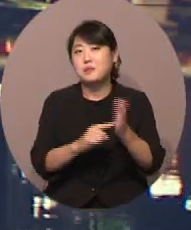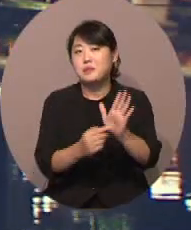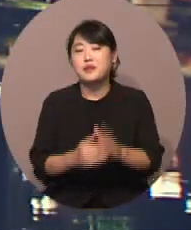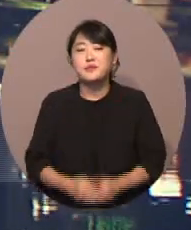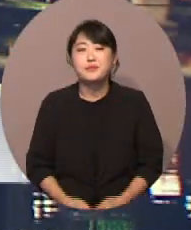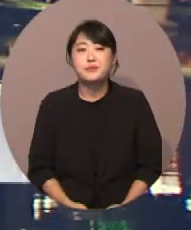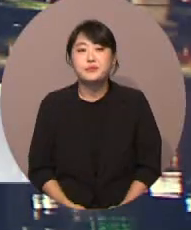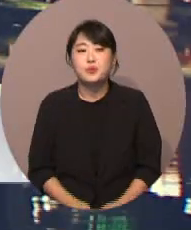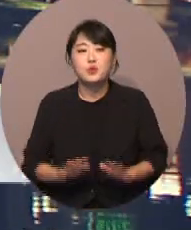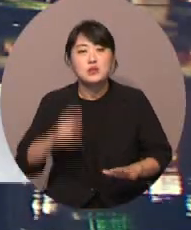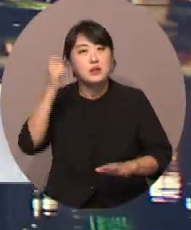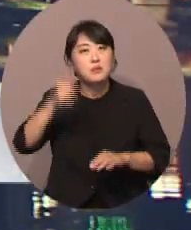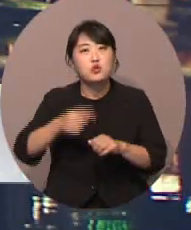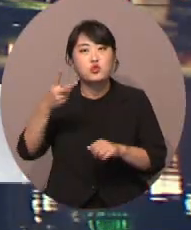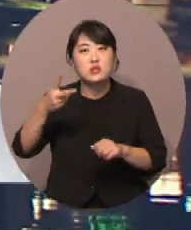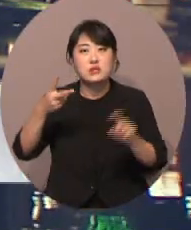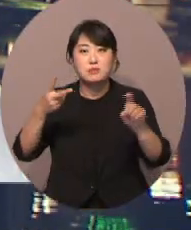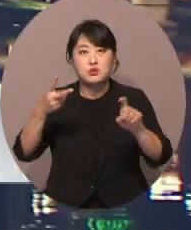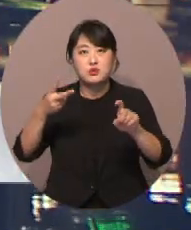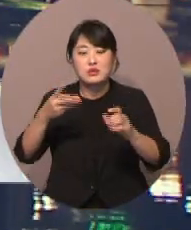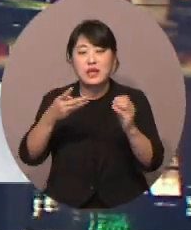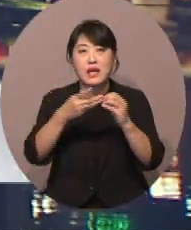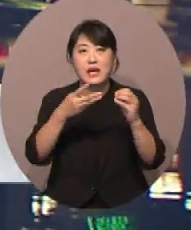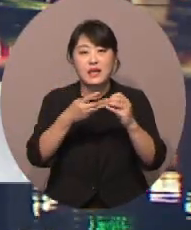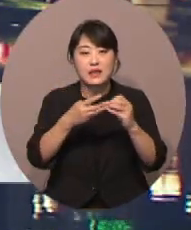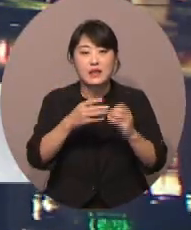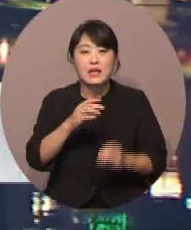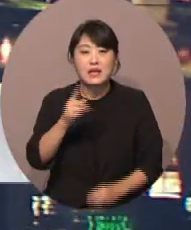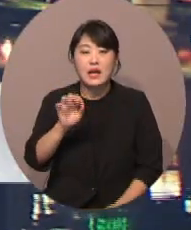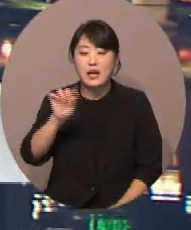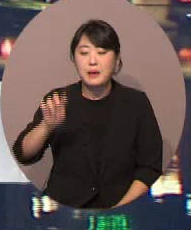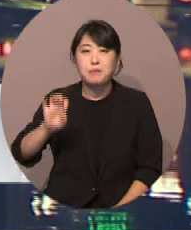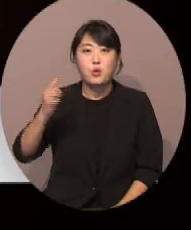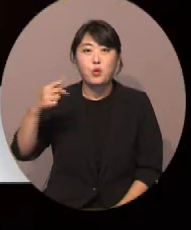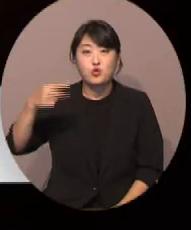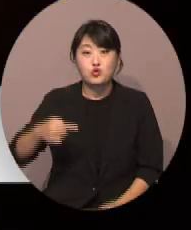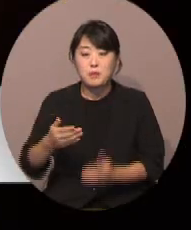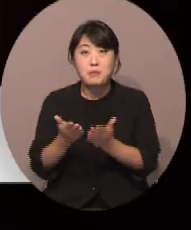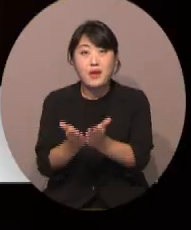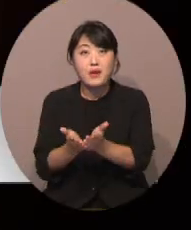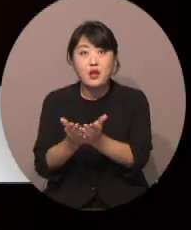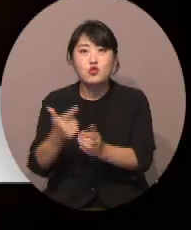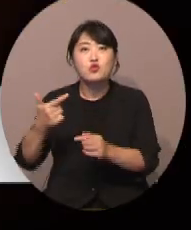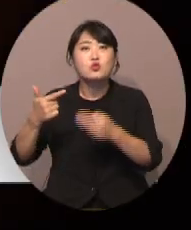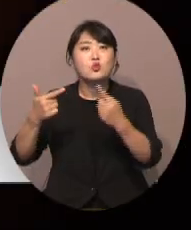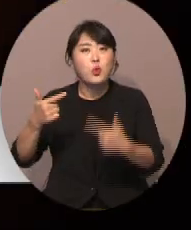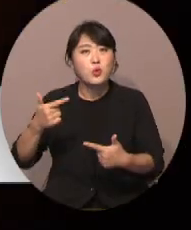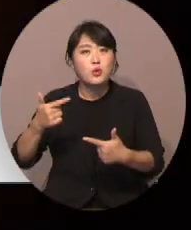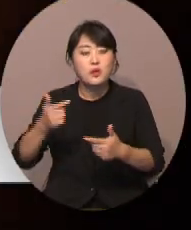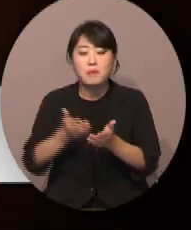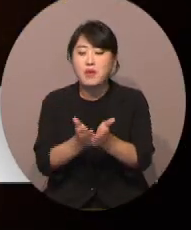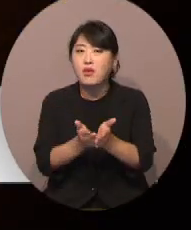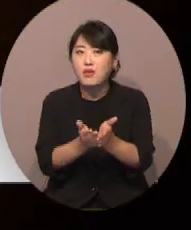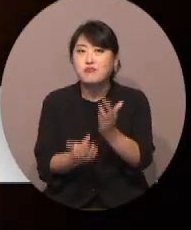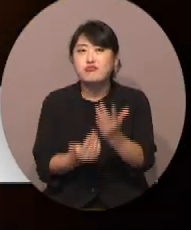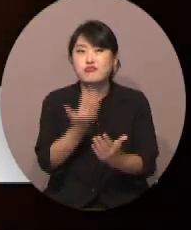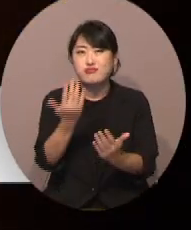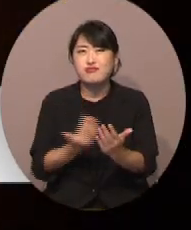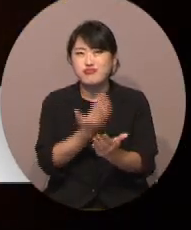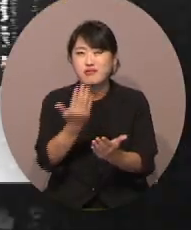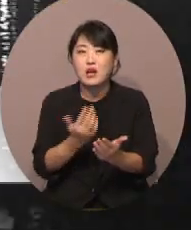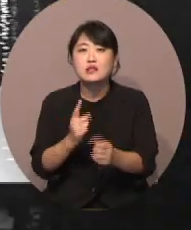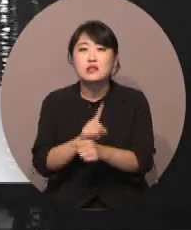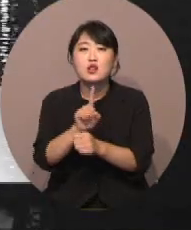오늘 새벽 2시 10분 쯤 태양군 남면 당암포구 앞바다에 정박돼 있던 6.7 t 어선에서 불이다 한시간